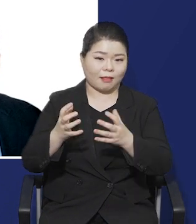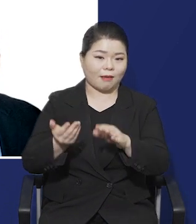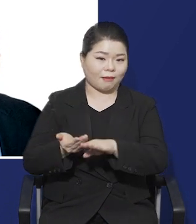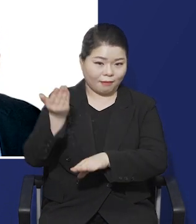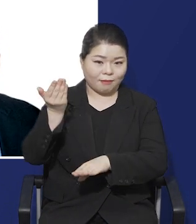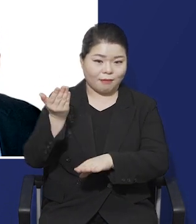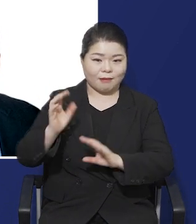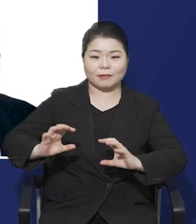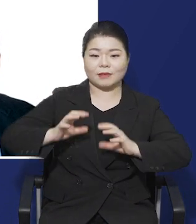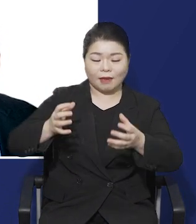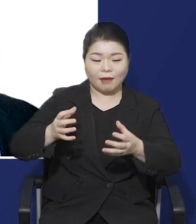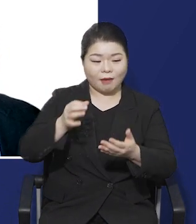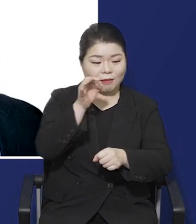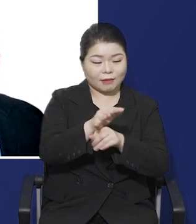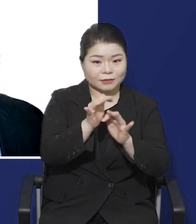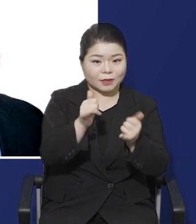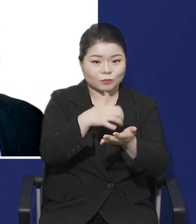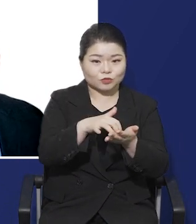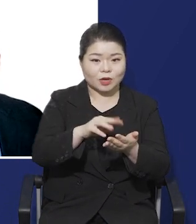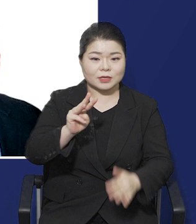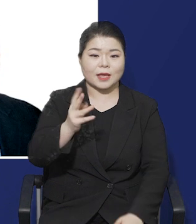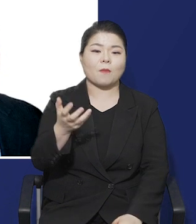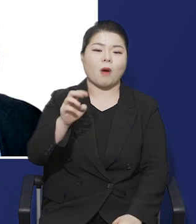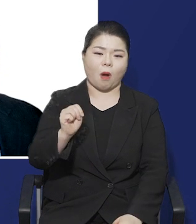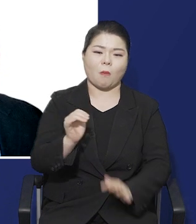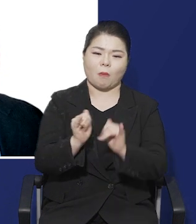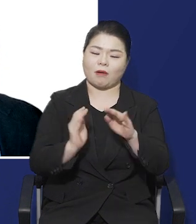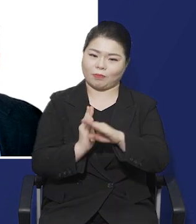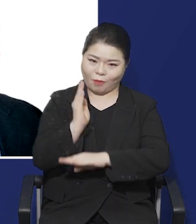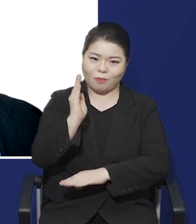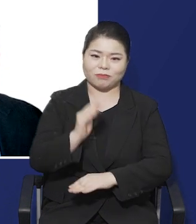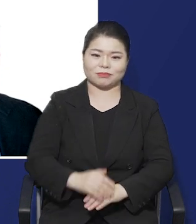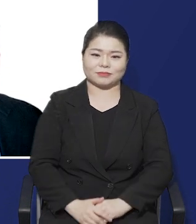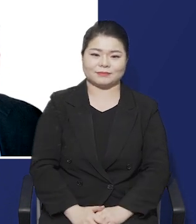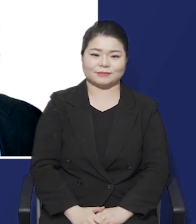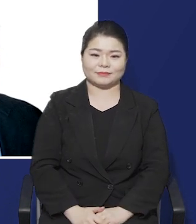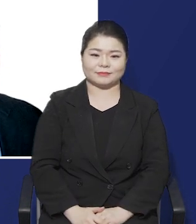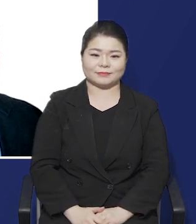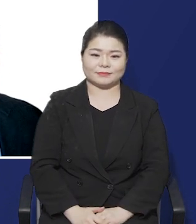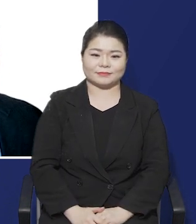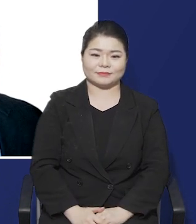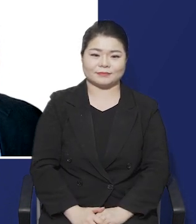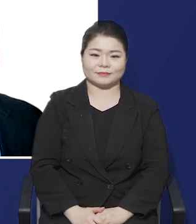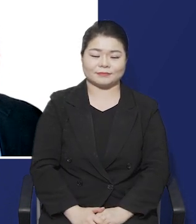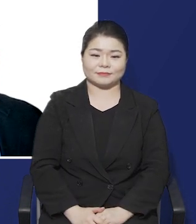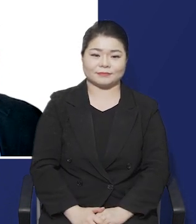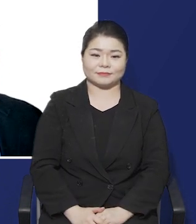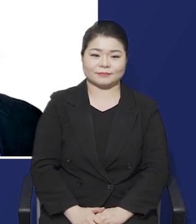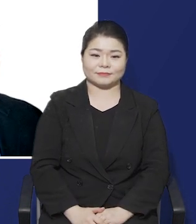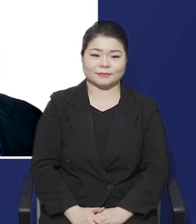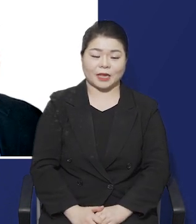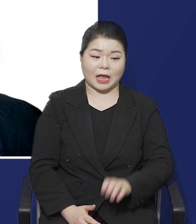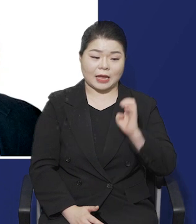이상에서 전 세계 바이어 수 3억 명을 확보하고 있습니다. 아마 이